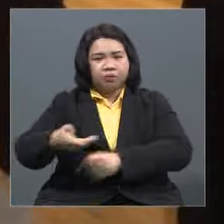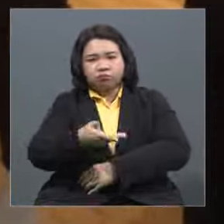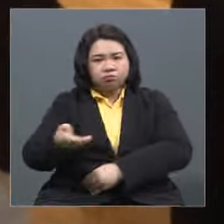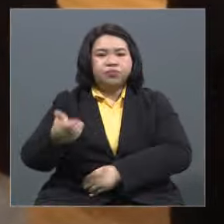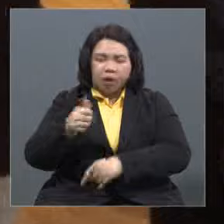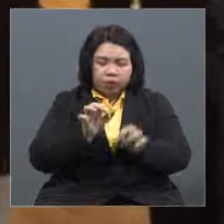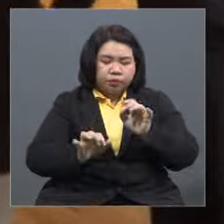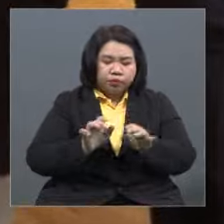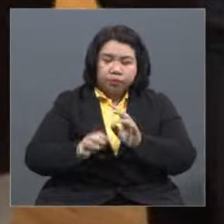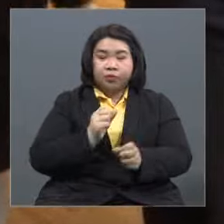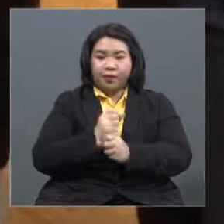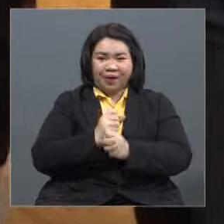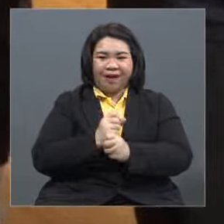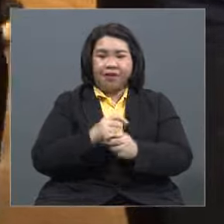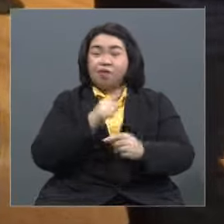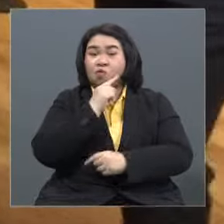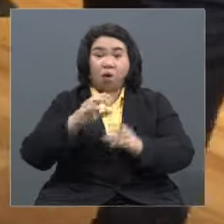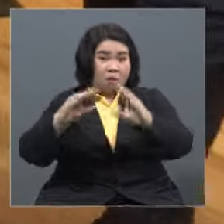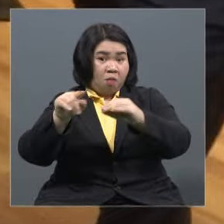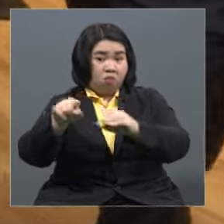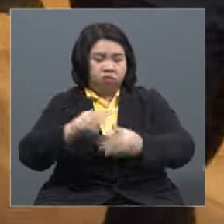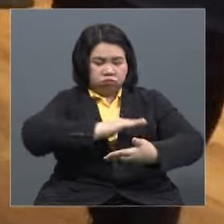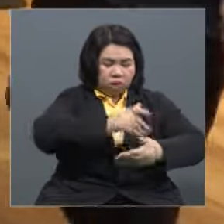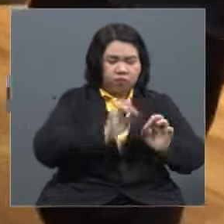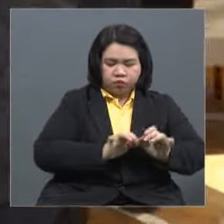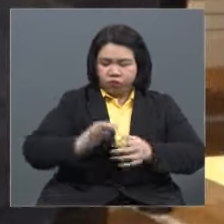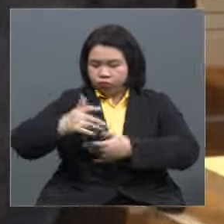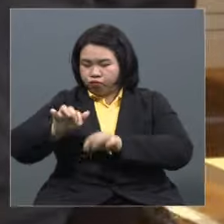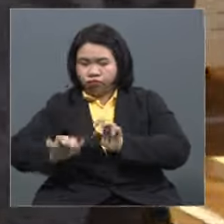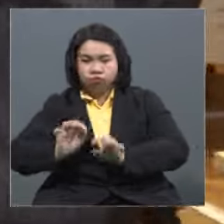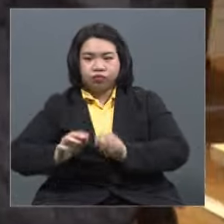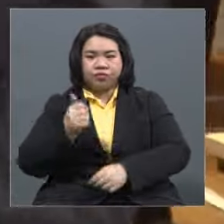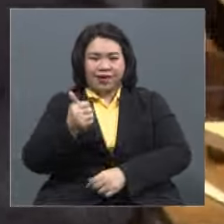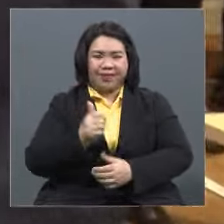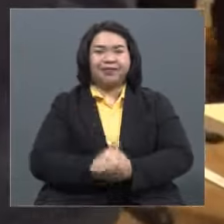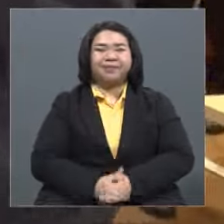สำหรับทำงานในการทำข่าวการประชุมคณะรัฐมนตรีในครั้งนี้